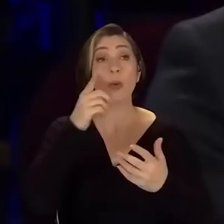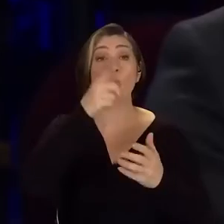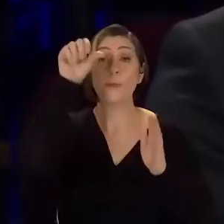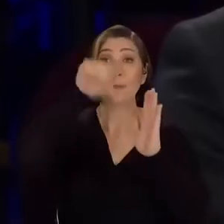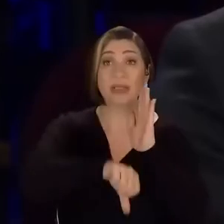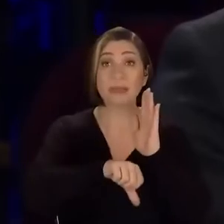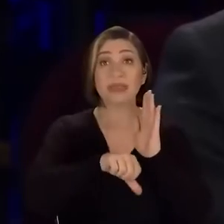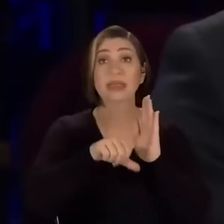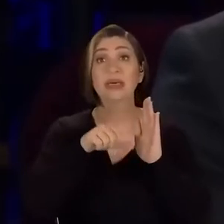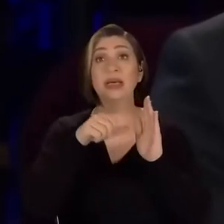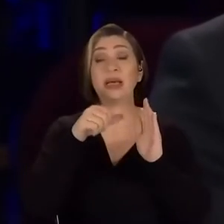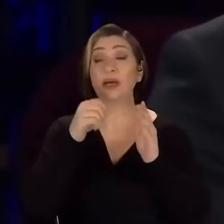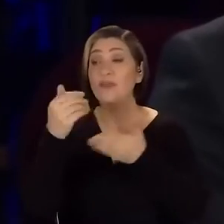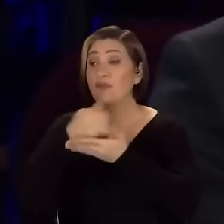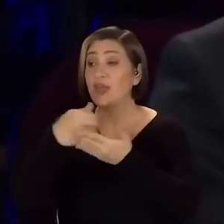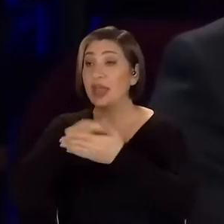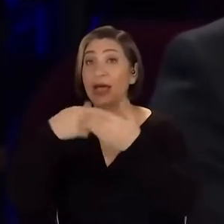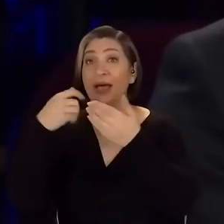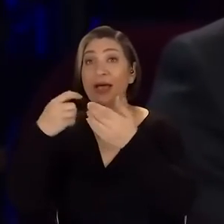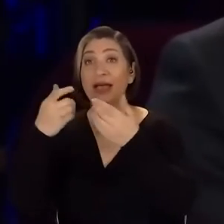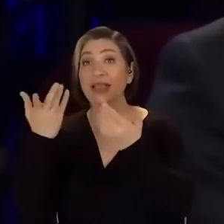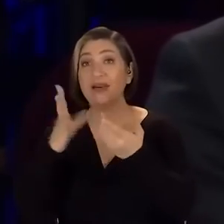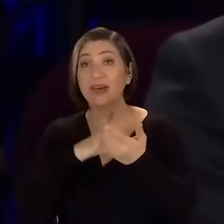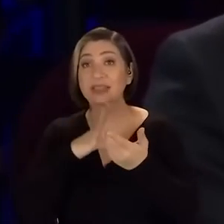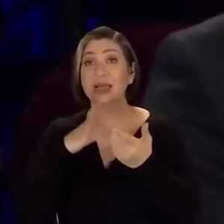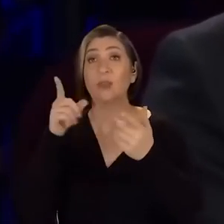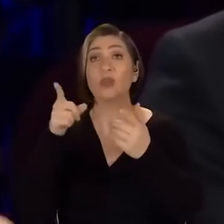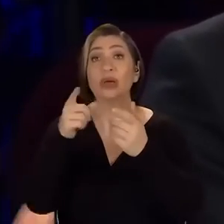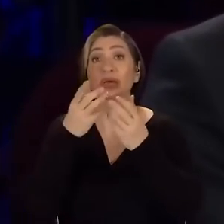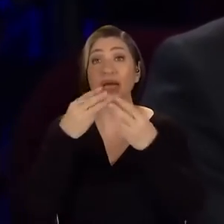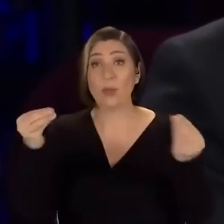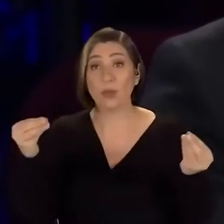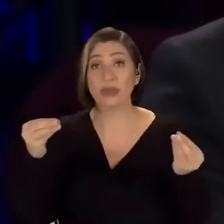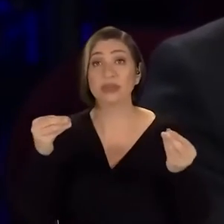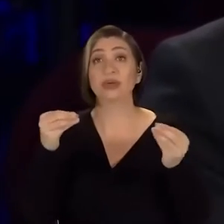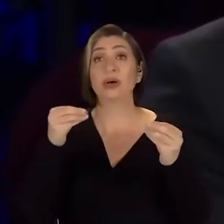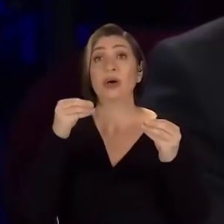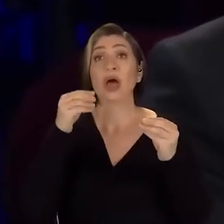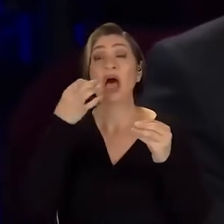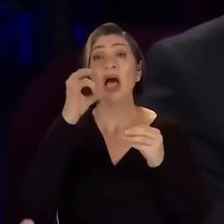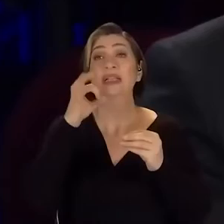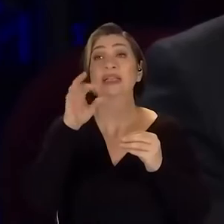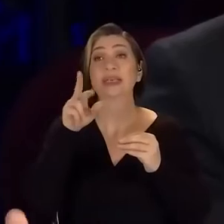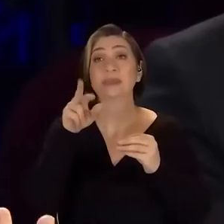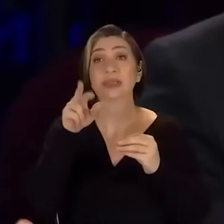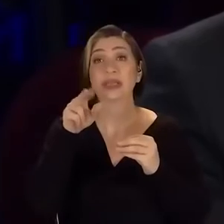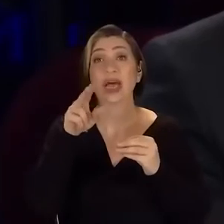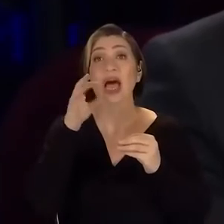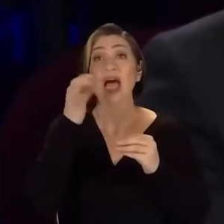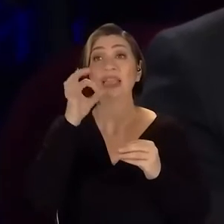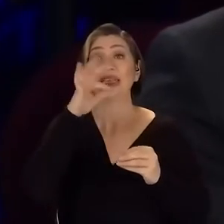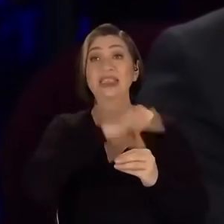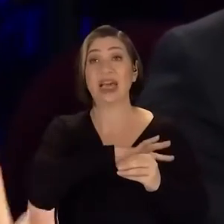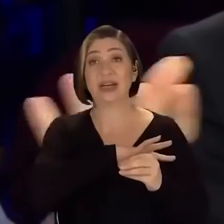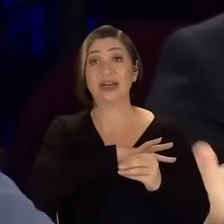batması, işte B bankasının spekülatif işlemler yapıp herkesi çarpması gibi bir riski yoktur. Altın gibidir. Altının kendi içsel